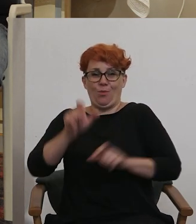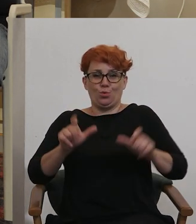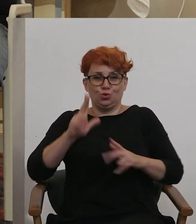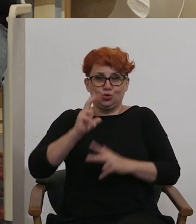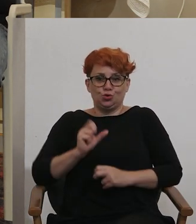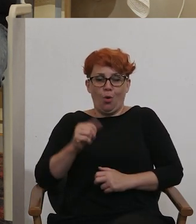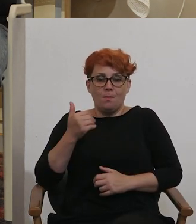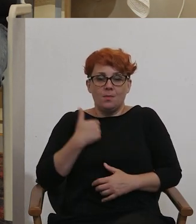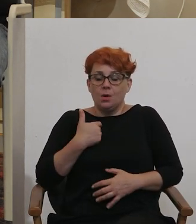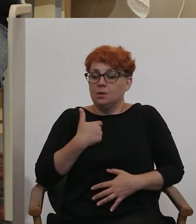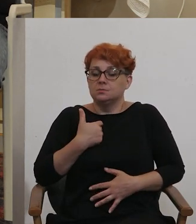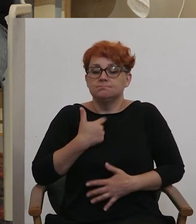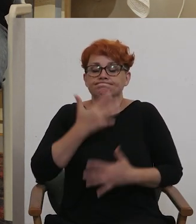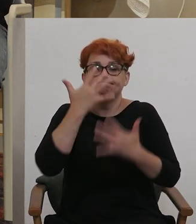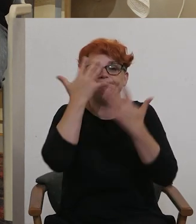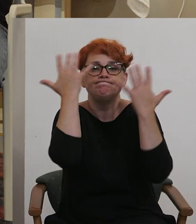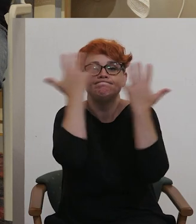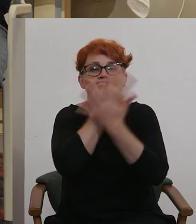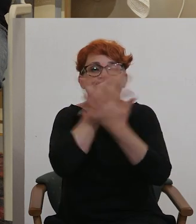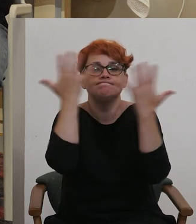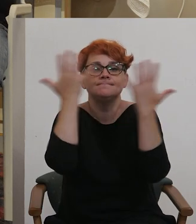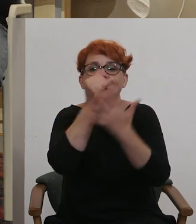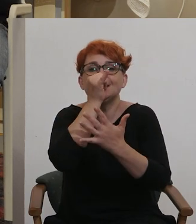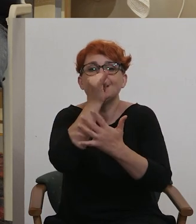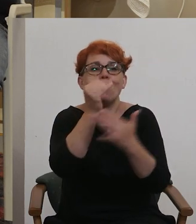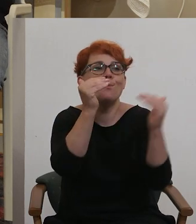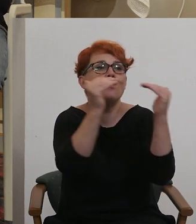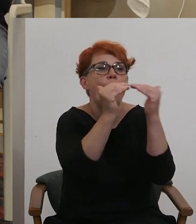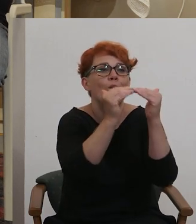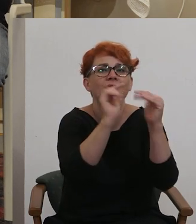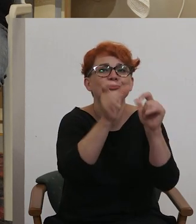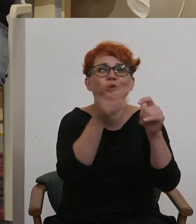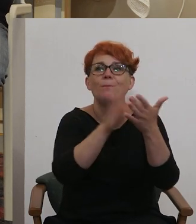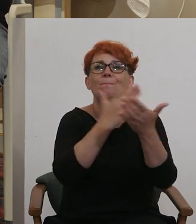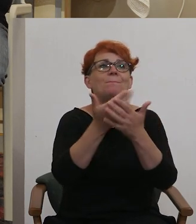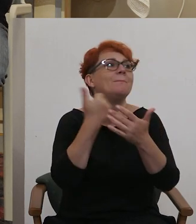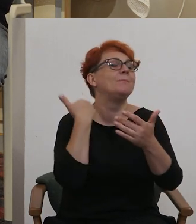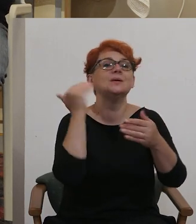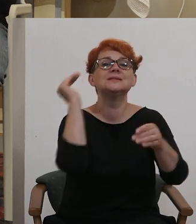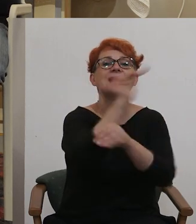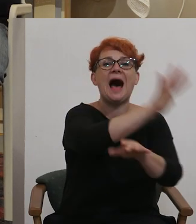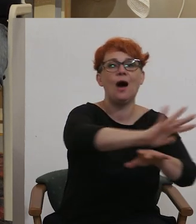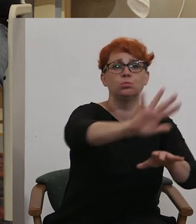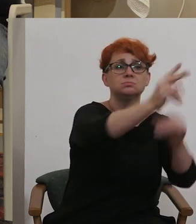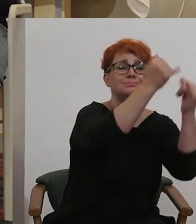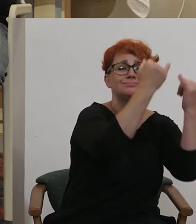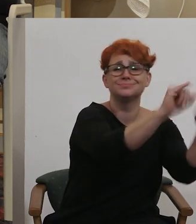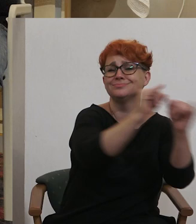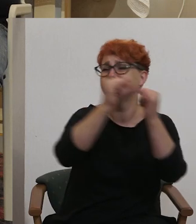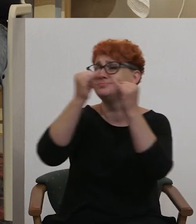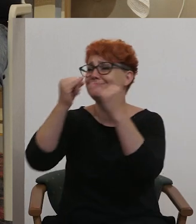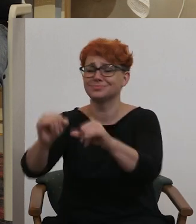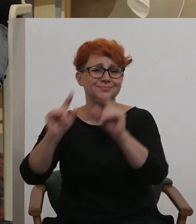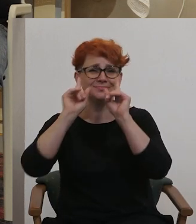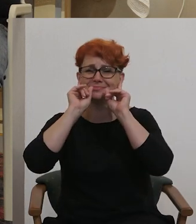jest niewyobrażalna, w ogóle nie można jej porównywać z tym, co działo się na przykład na Zachodzie. To jednak jest